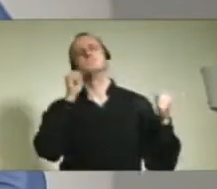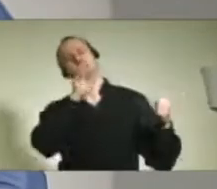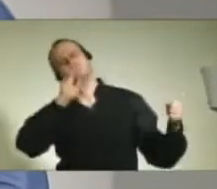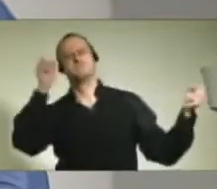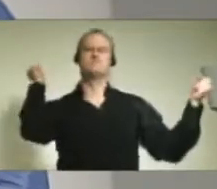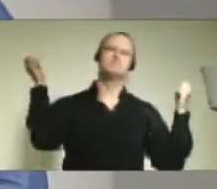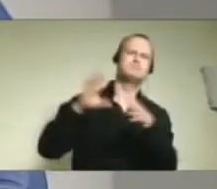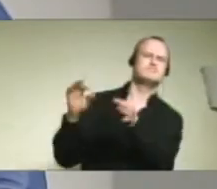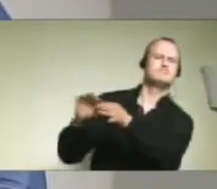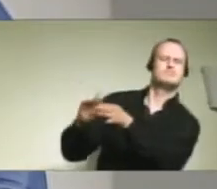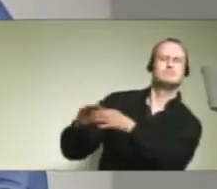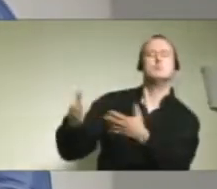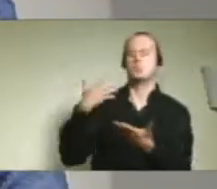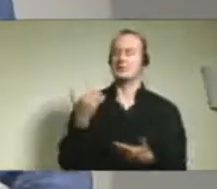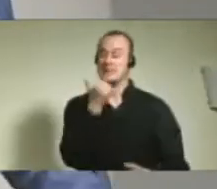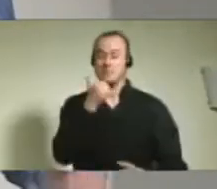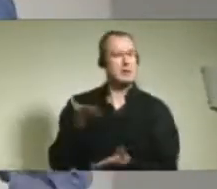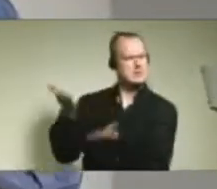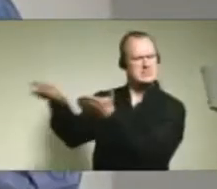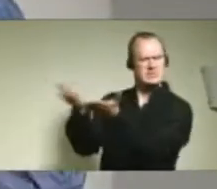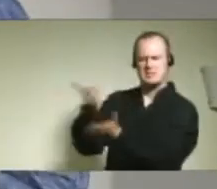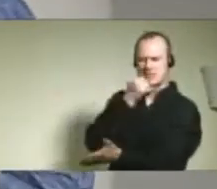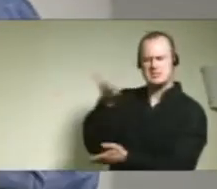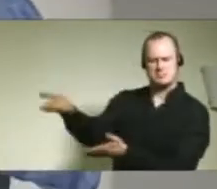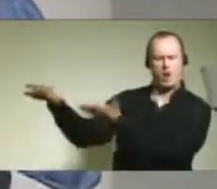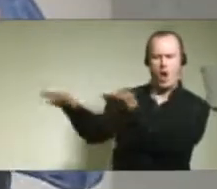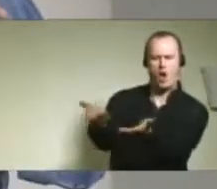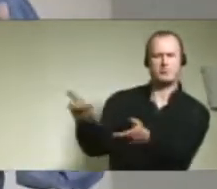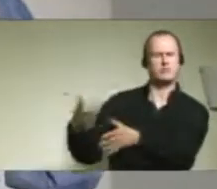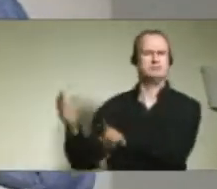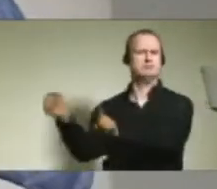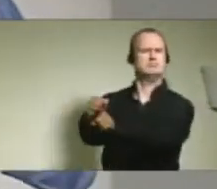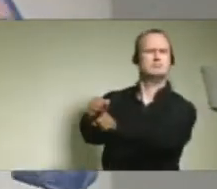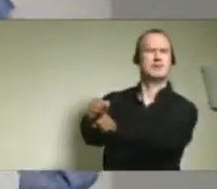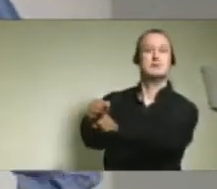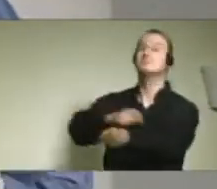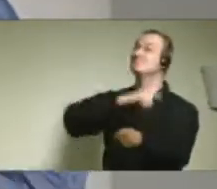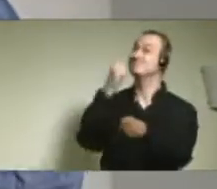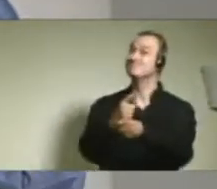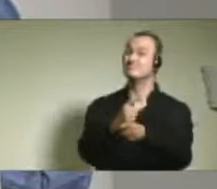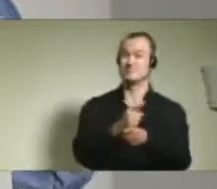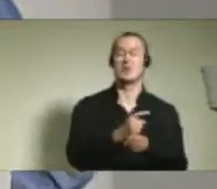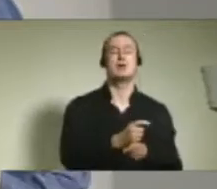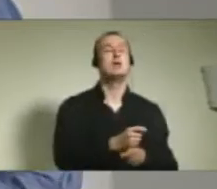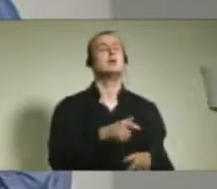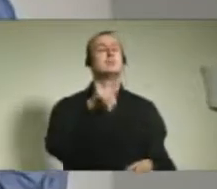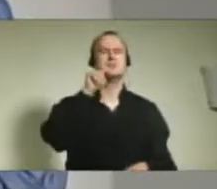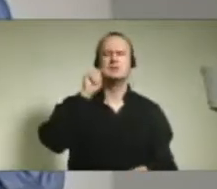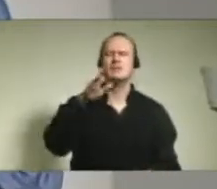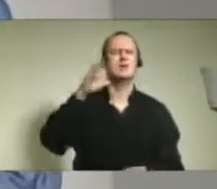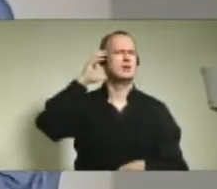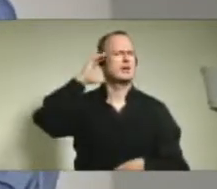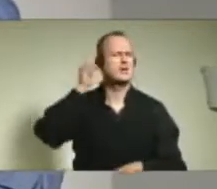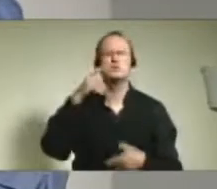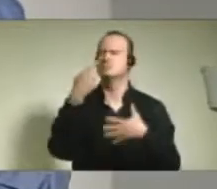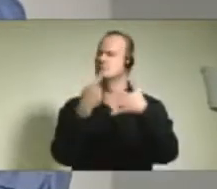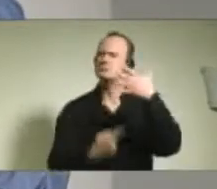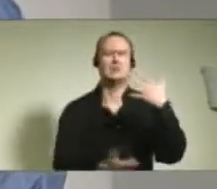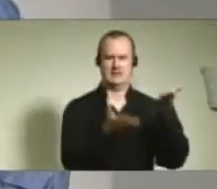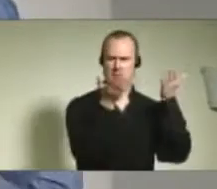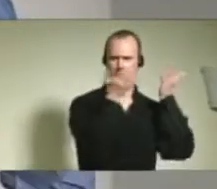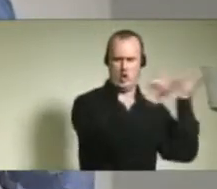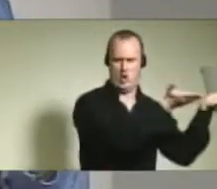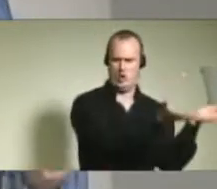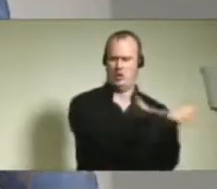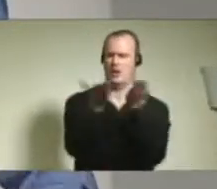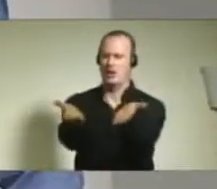services. Et ce qui est intéressant, c'est que les médias étaient présents et à Windsor, il y a une sorte de lutte entre les